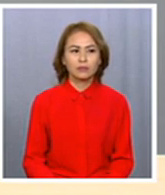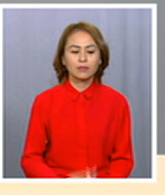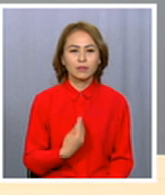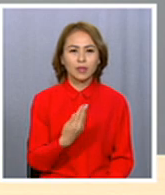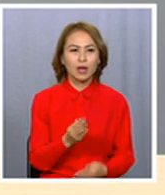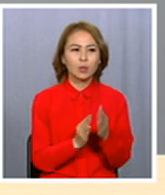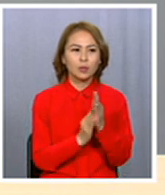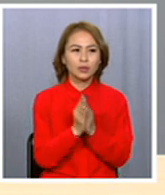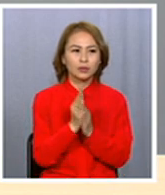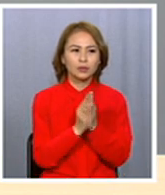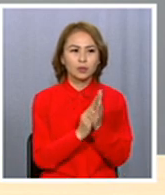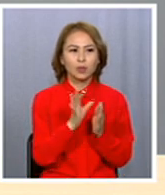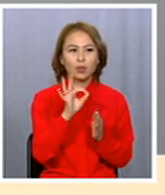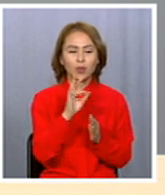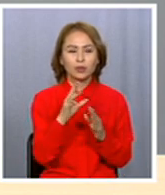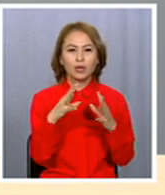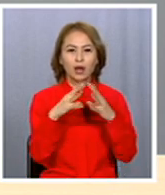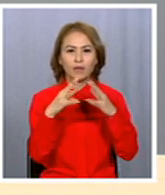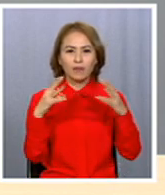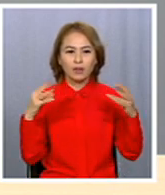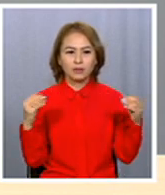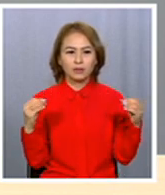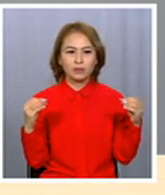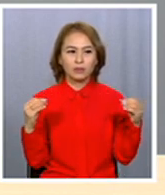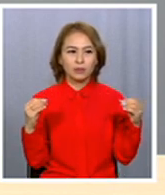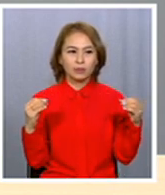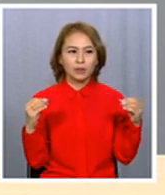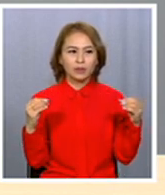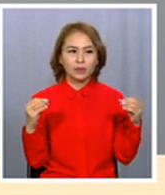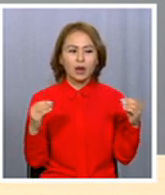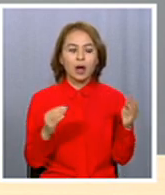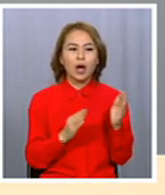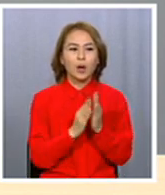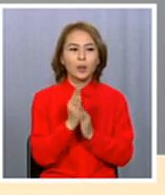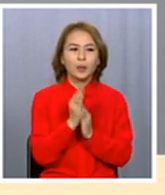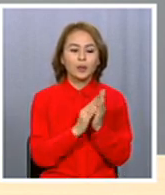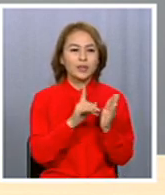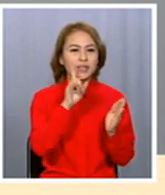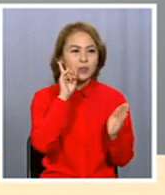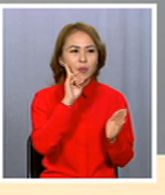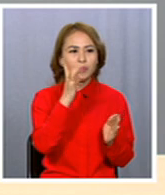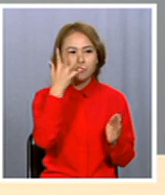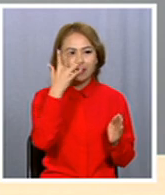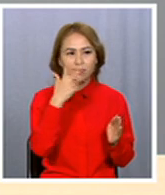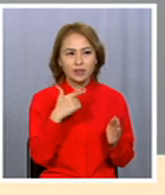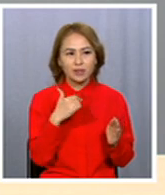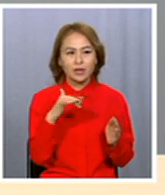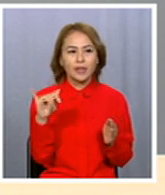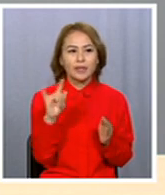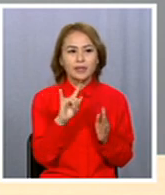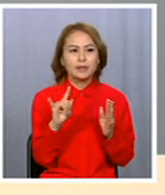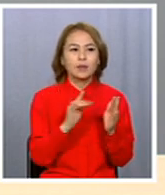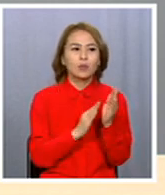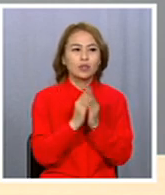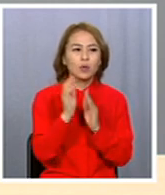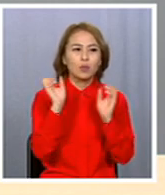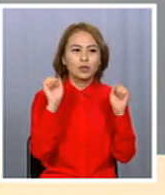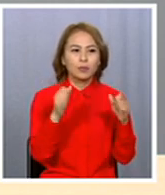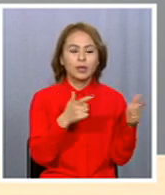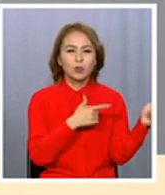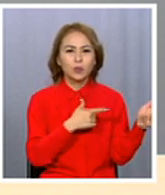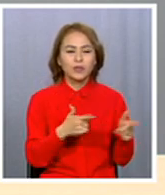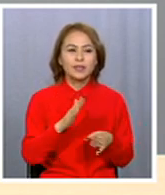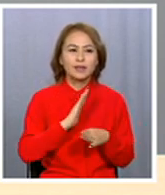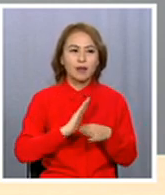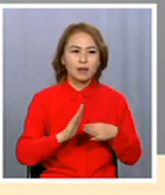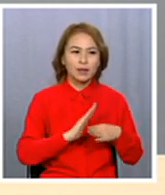Это огурец. Он овальной формы. Огурец зеленого цвета. Из огурца можно